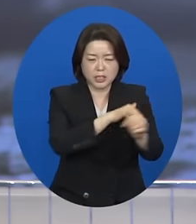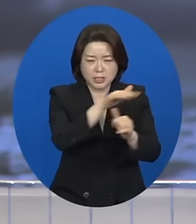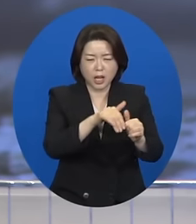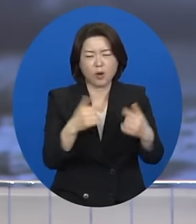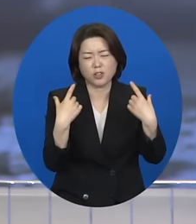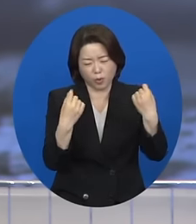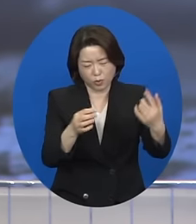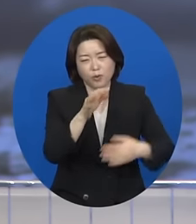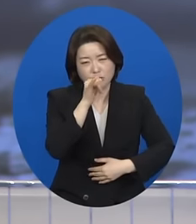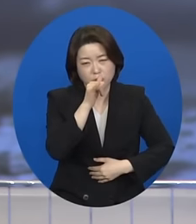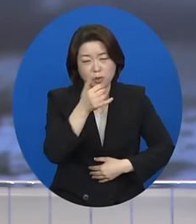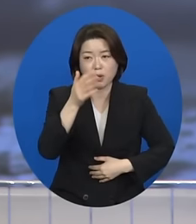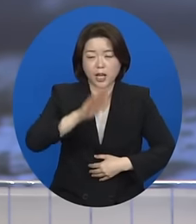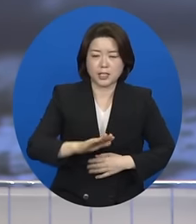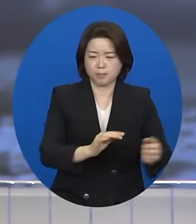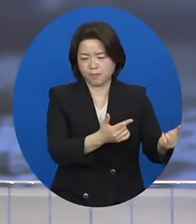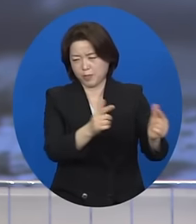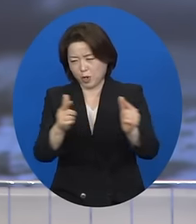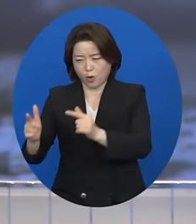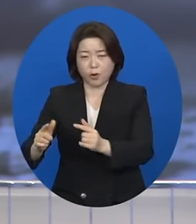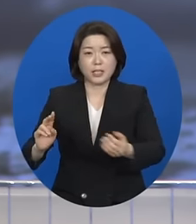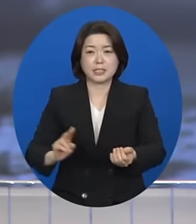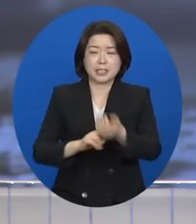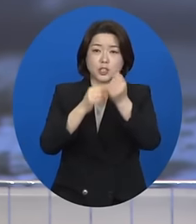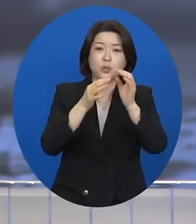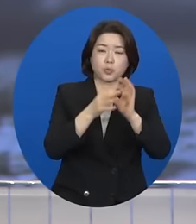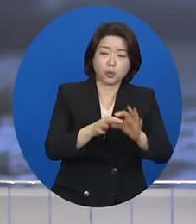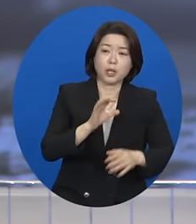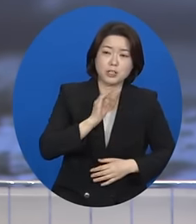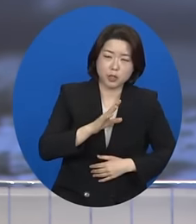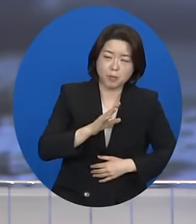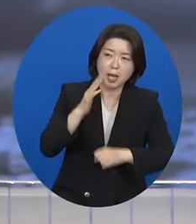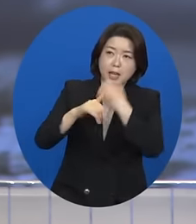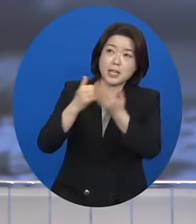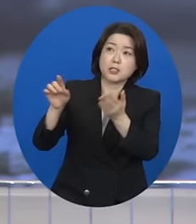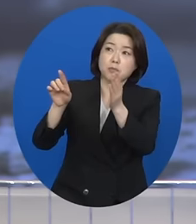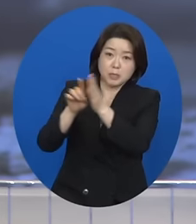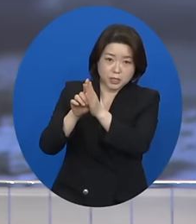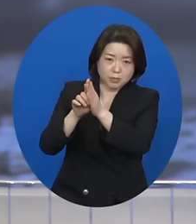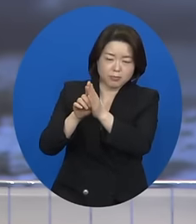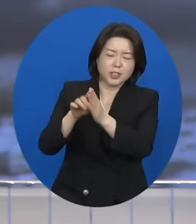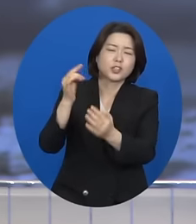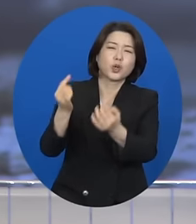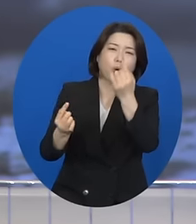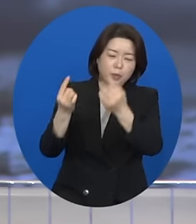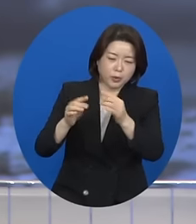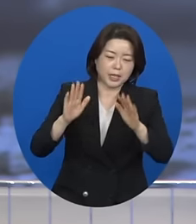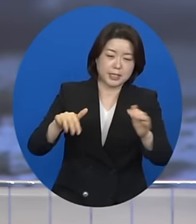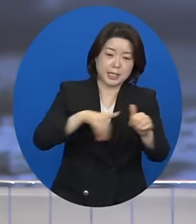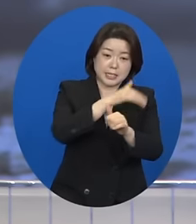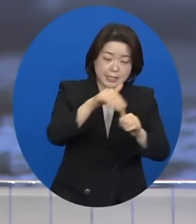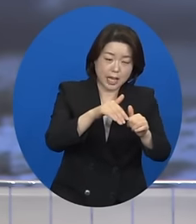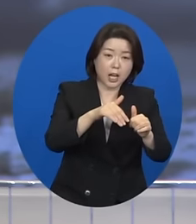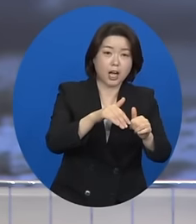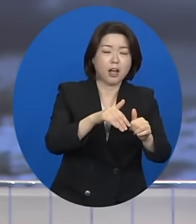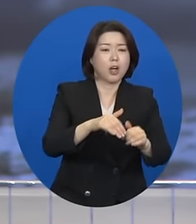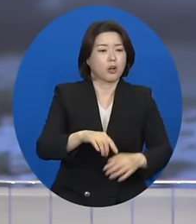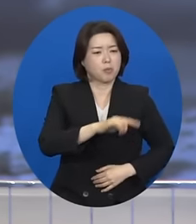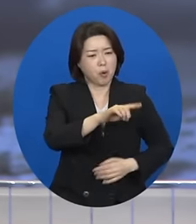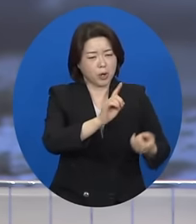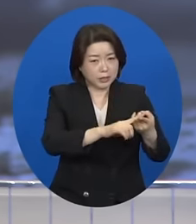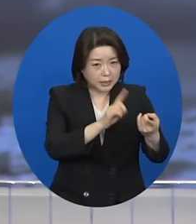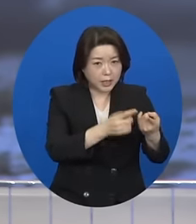하지만 수많은 기적을 통해서만 하나님을 믿었던 지난 날들을 넘어 이제는 상황과 환경은 그대로도